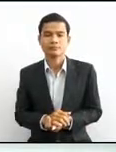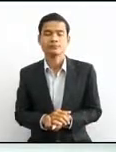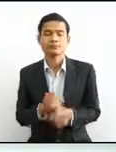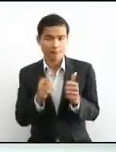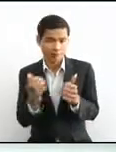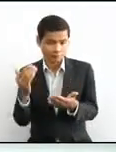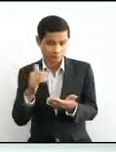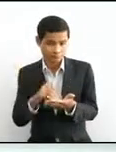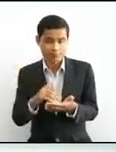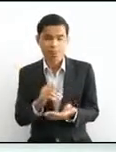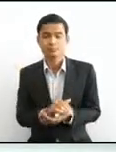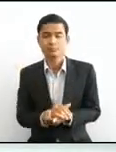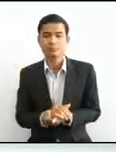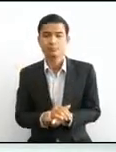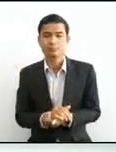cha mà đóng thế con